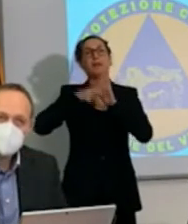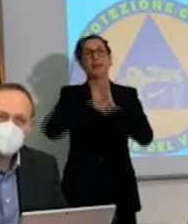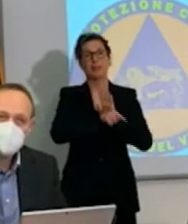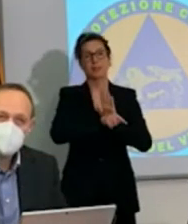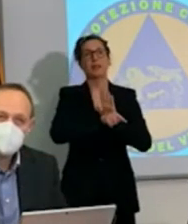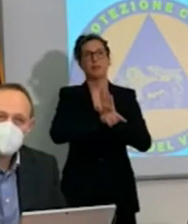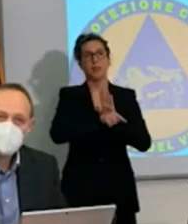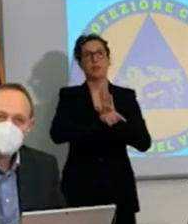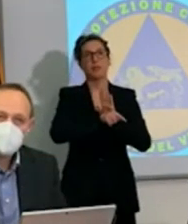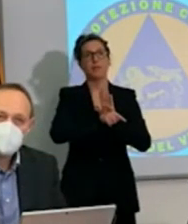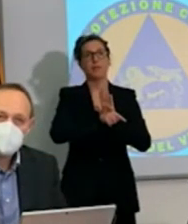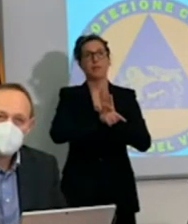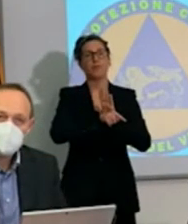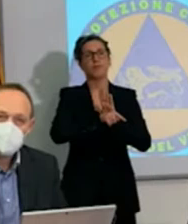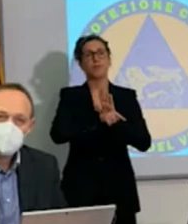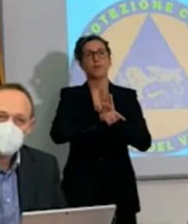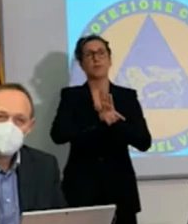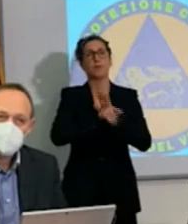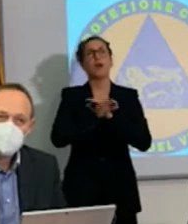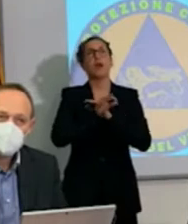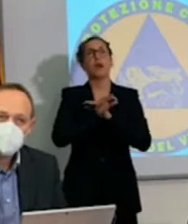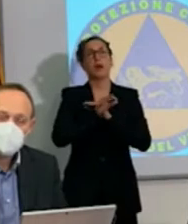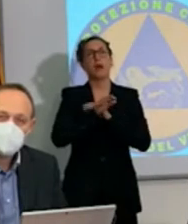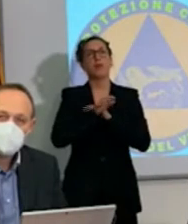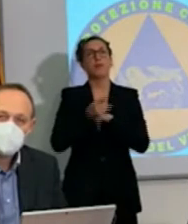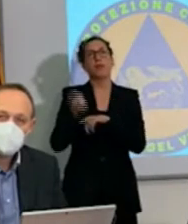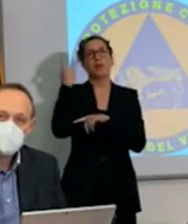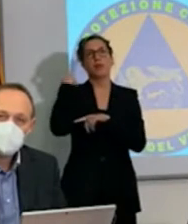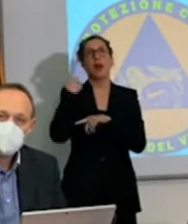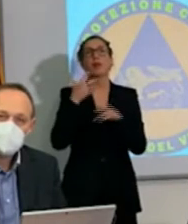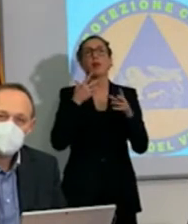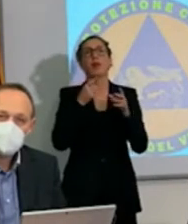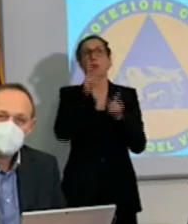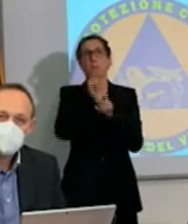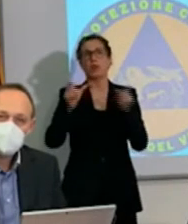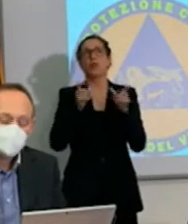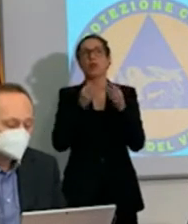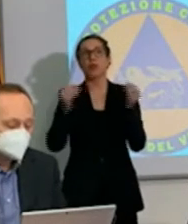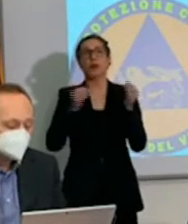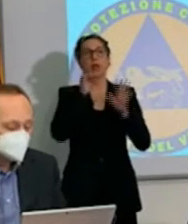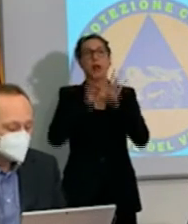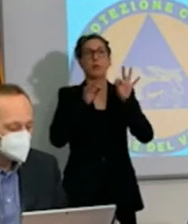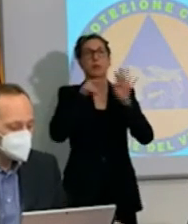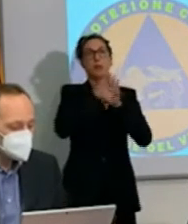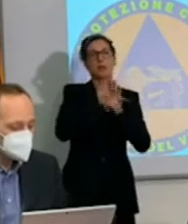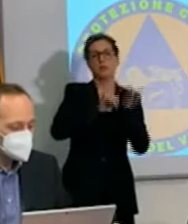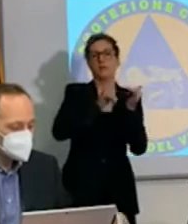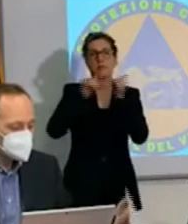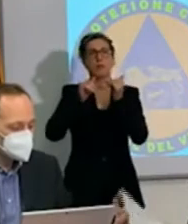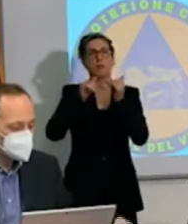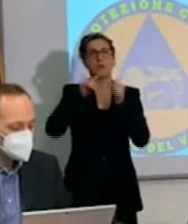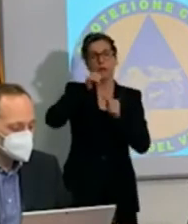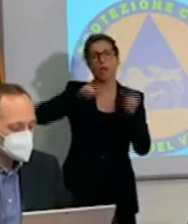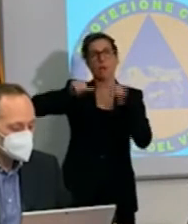che si sono liberati questo prato ieri è stata una giornata di grande turnover per cui abbiamo già in voi capite